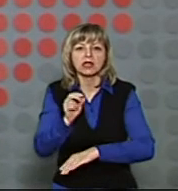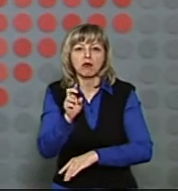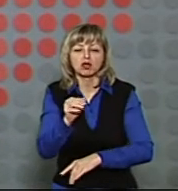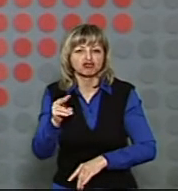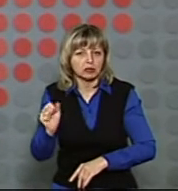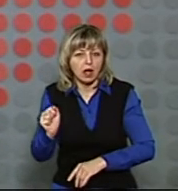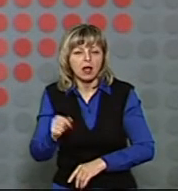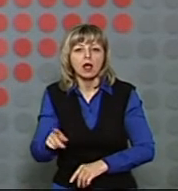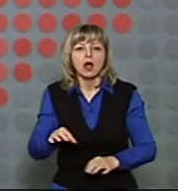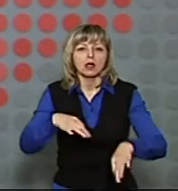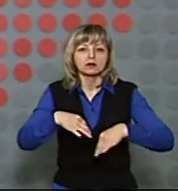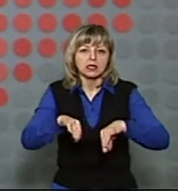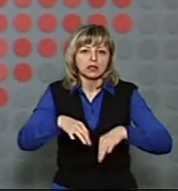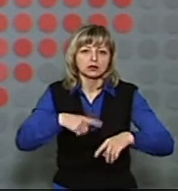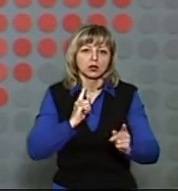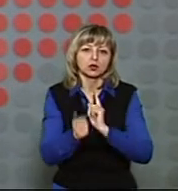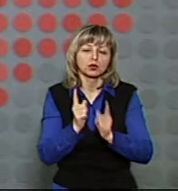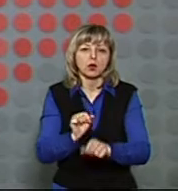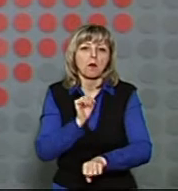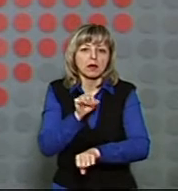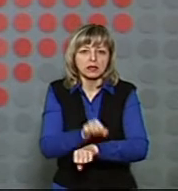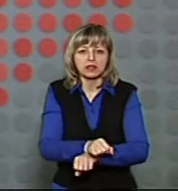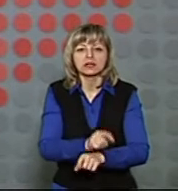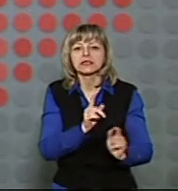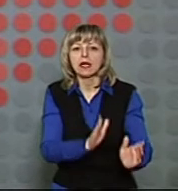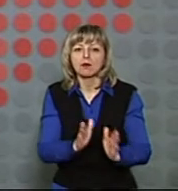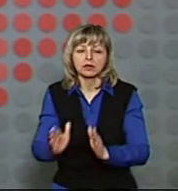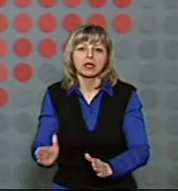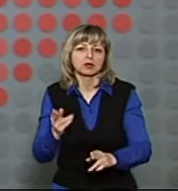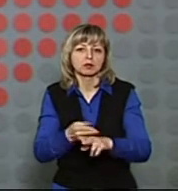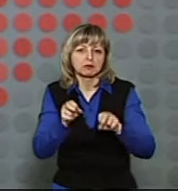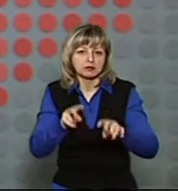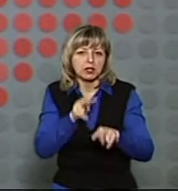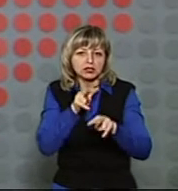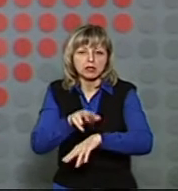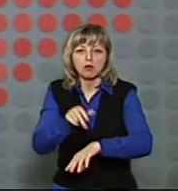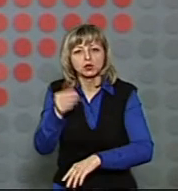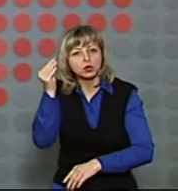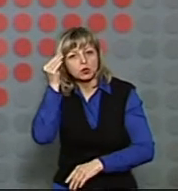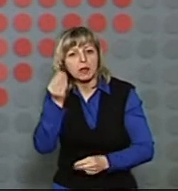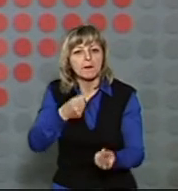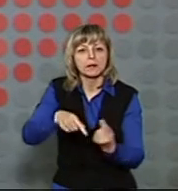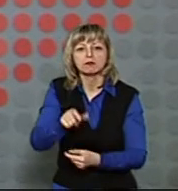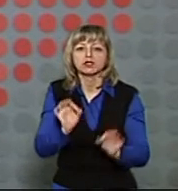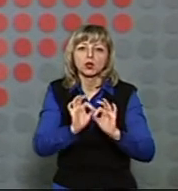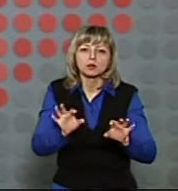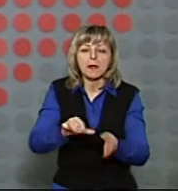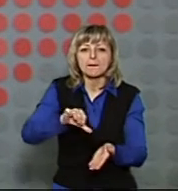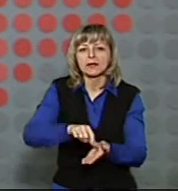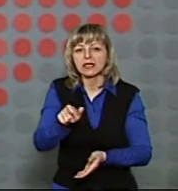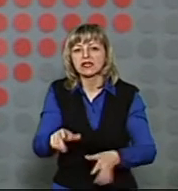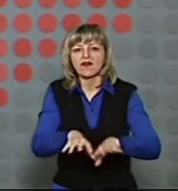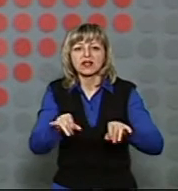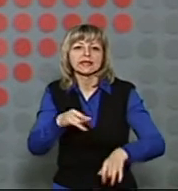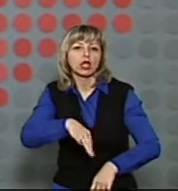Набережній. Рух транспорту перекрили, за порядком та безпекою на дорозі стежили поліцейські. Думки підприємців, коментарі представників влади